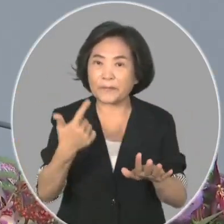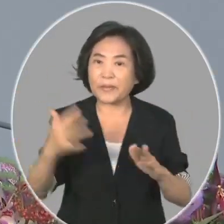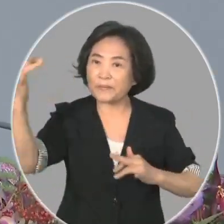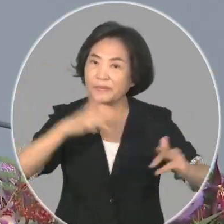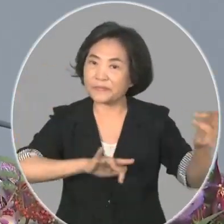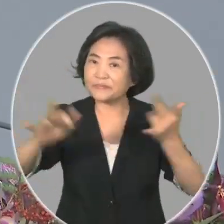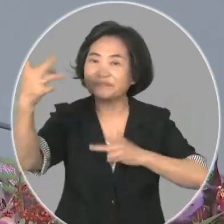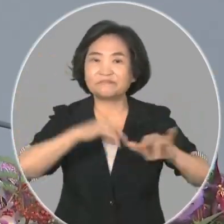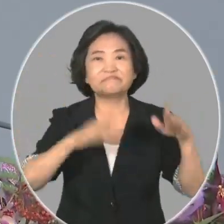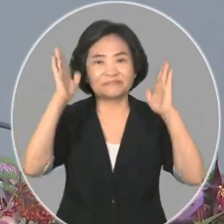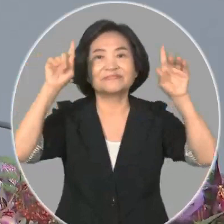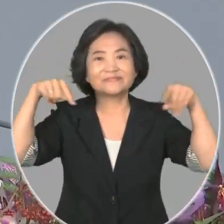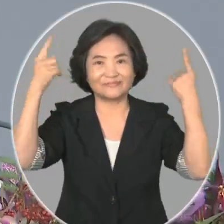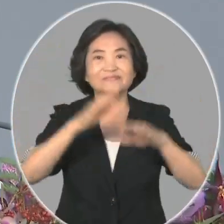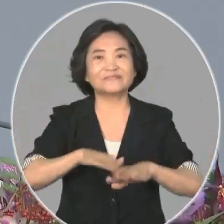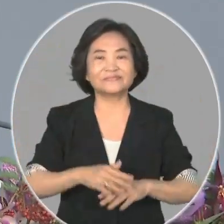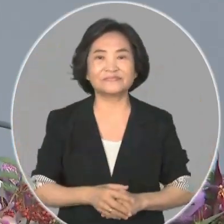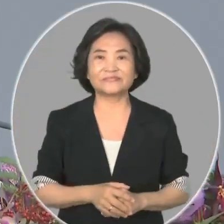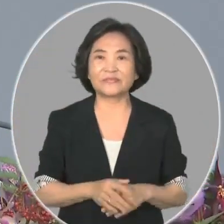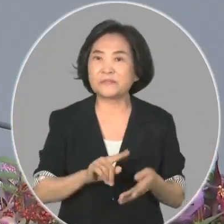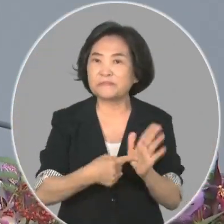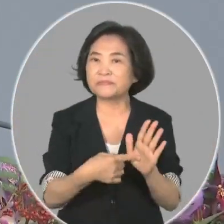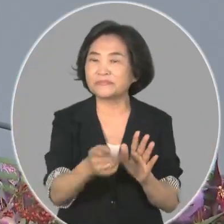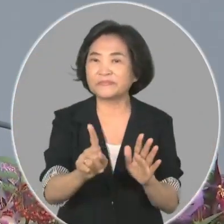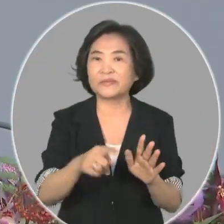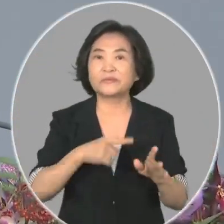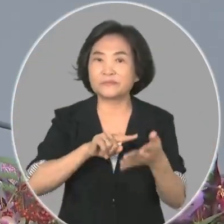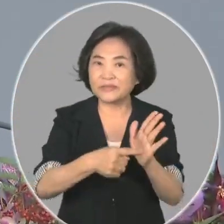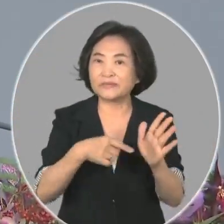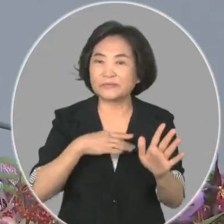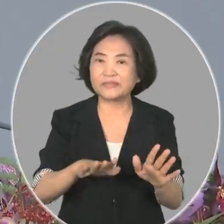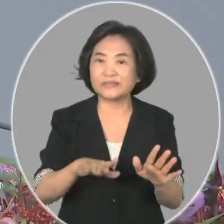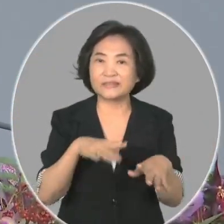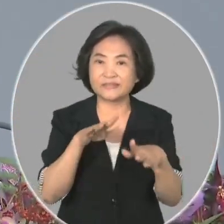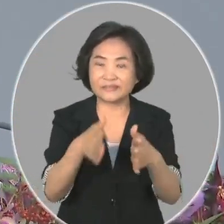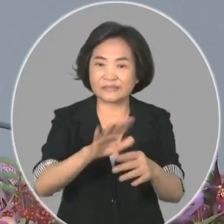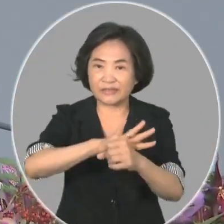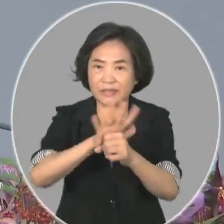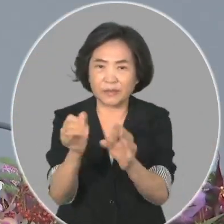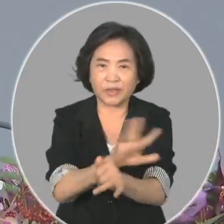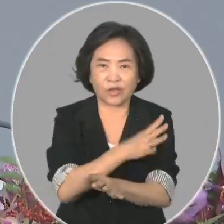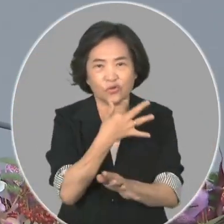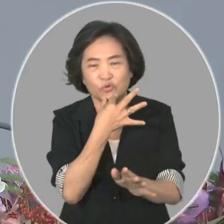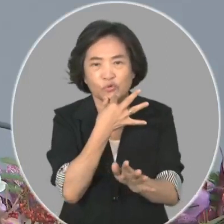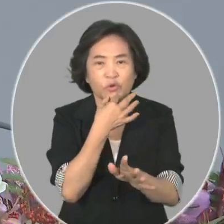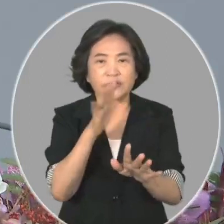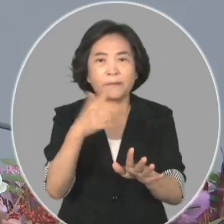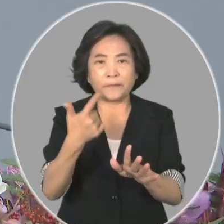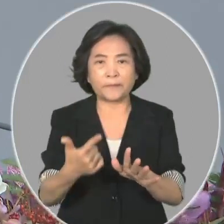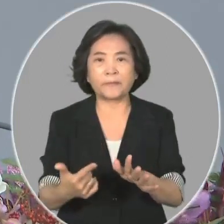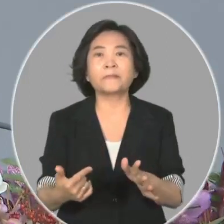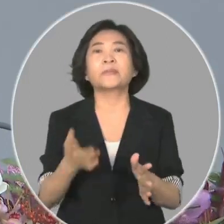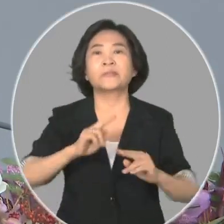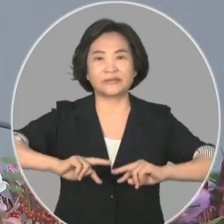复正常往来。这也意味着我们将摆脱疫情的阴霾，迈向正常生